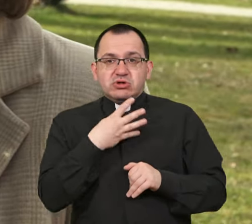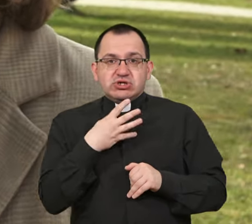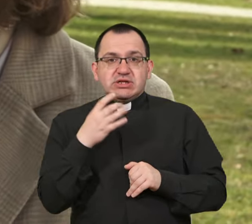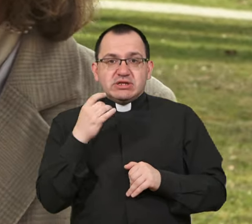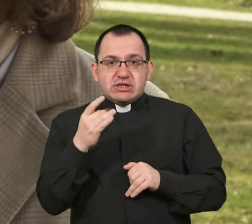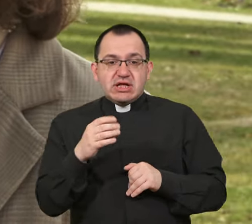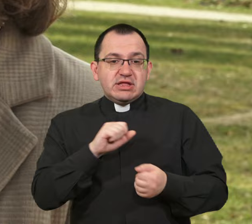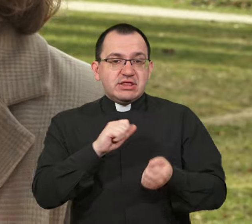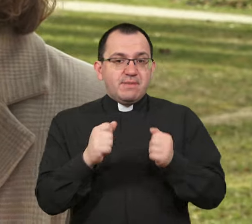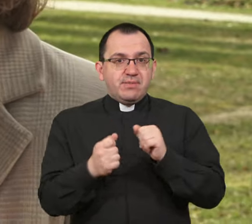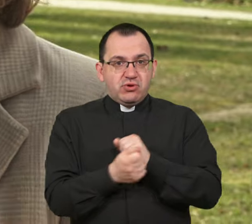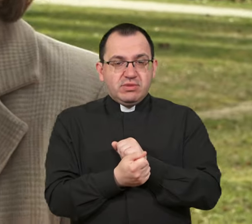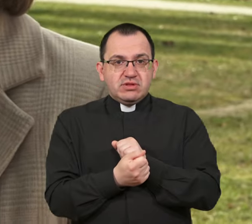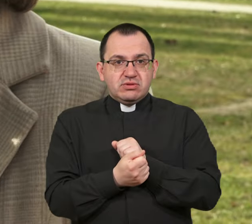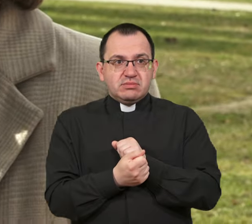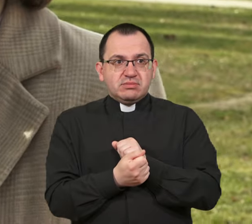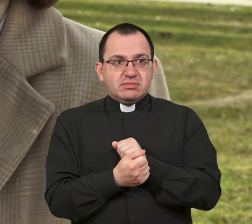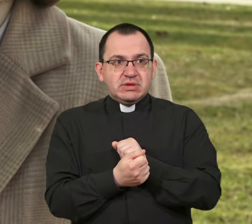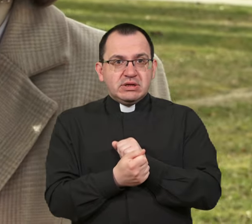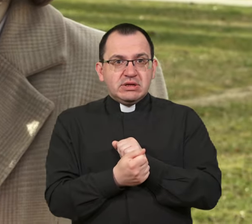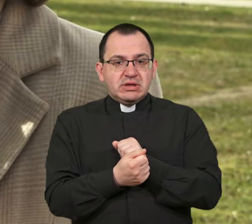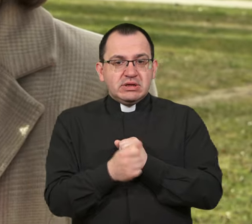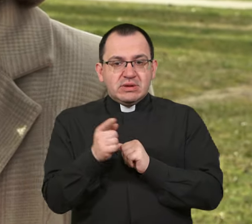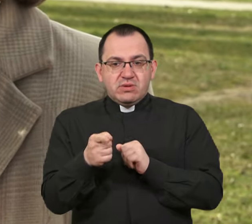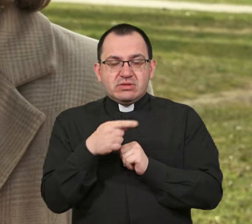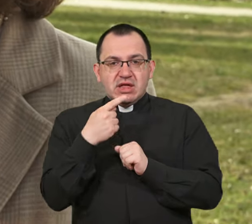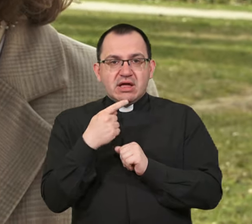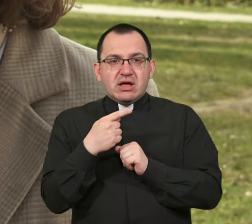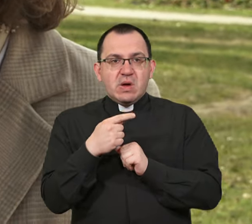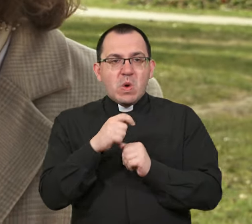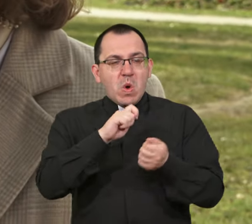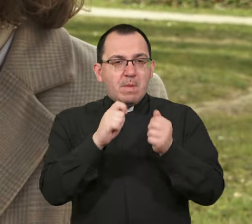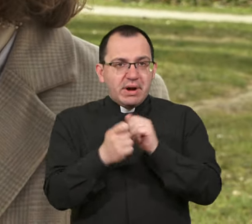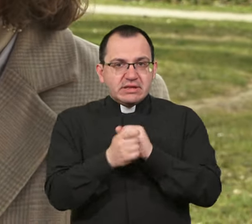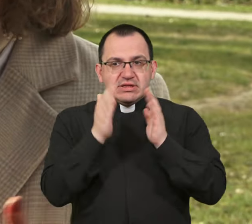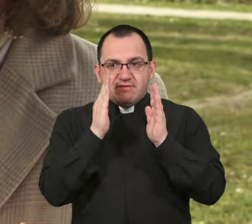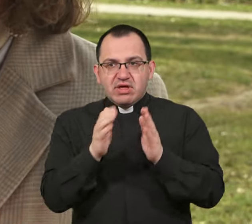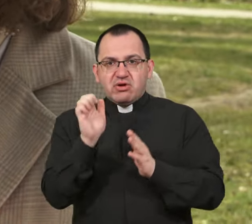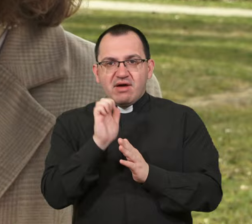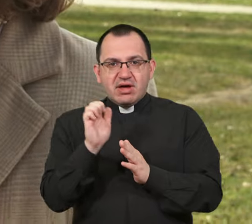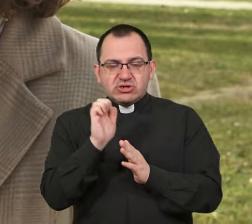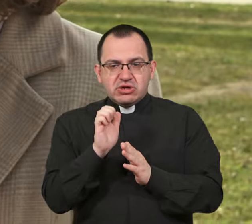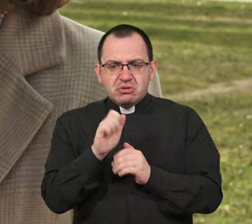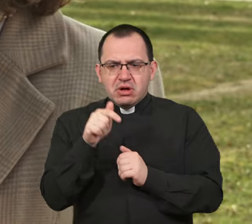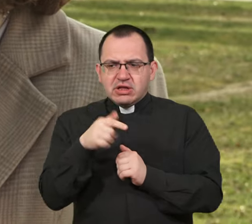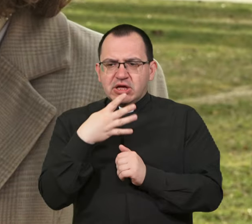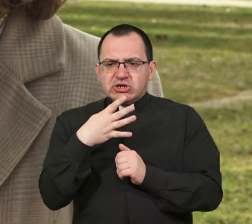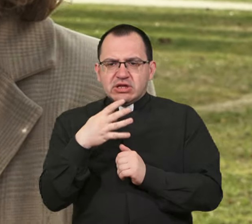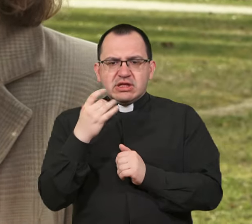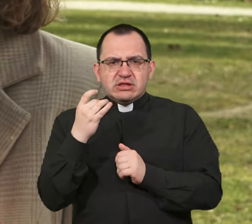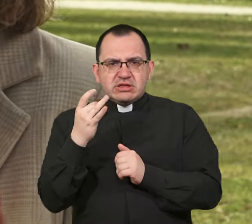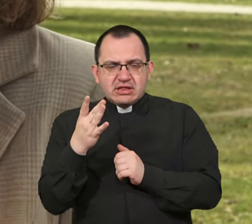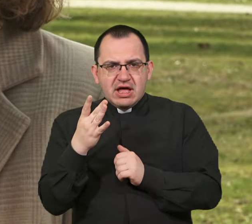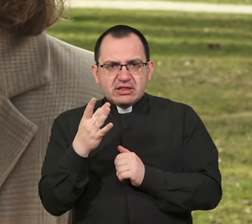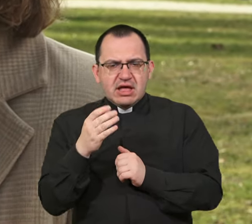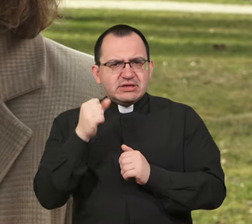za obnovu. Znači, kad je stavio križ na naše čelo, rekao je obratite se, vjerujte evanđelju. I zapravo imamo ti 40 dana hoda